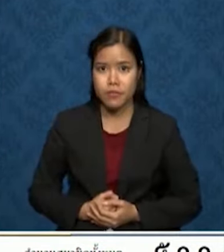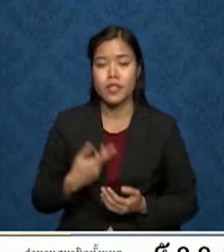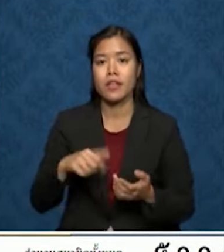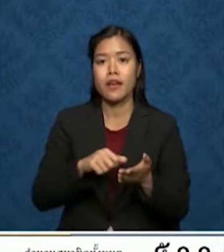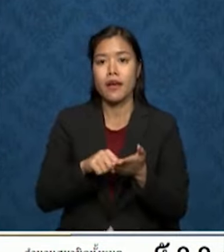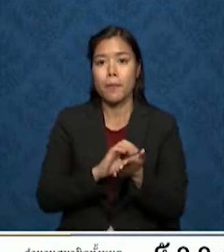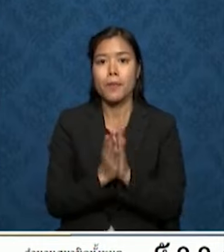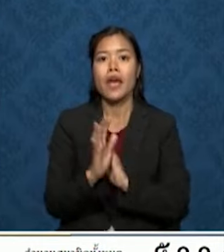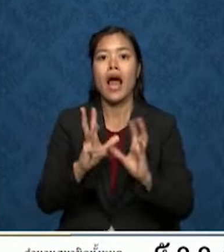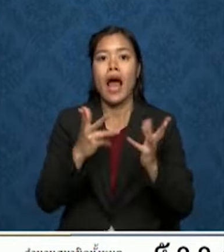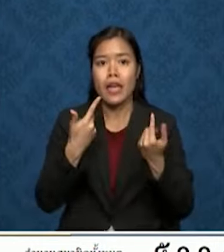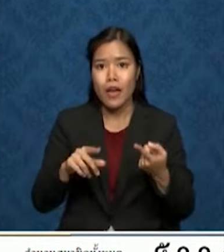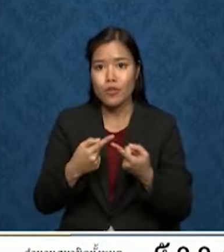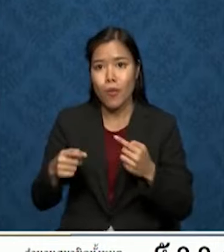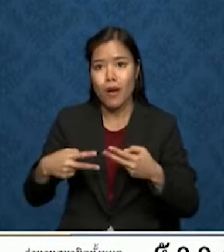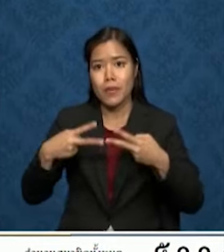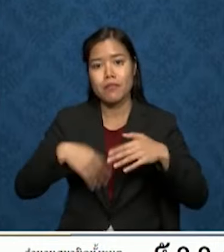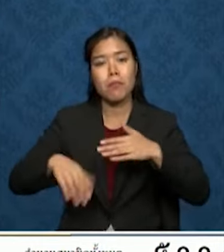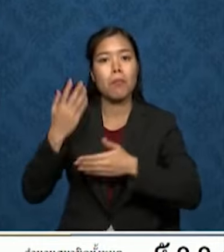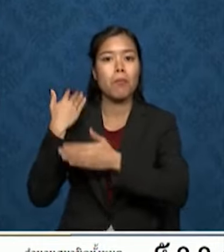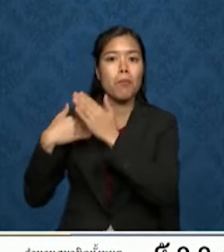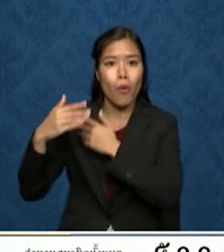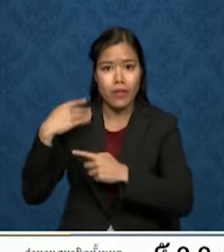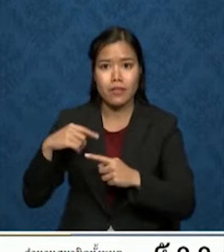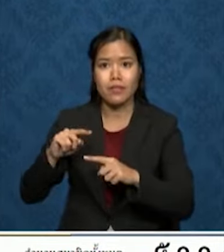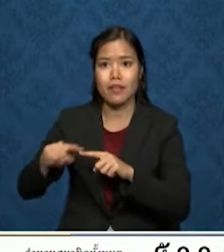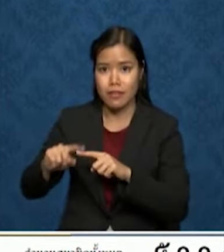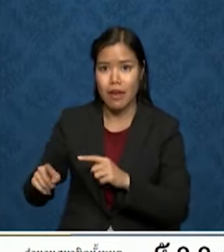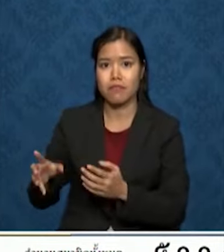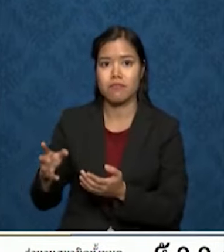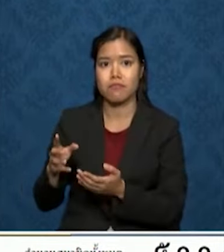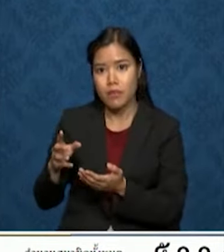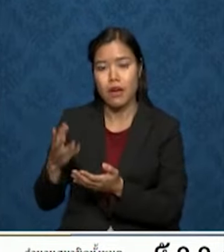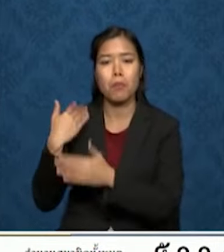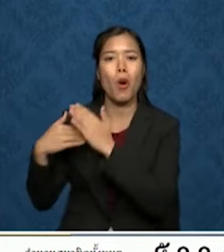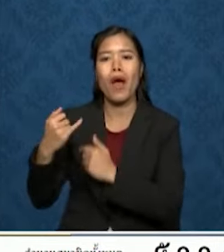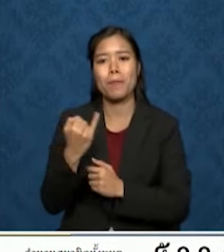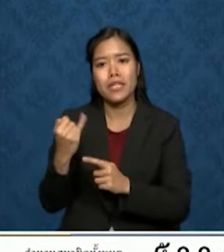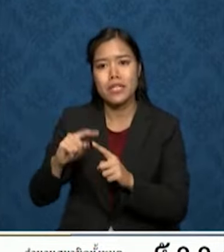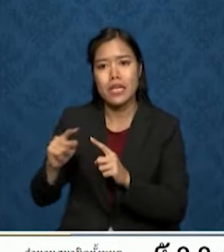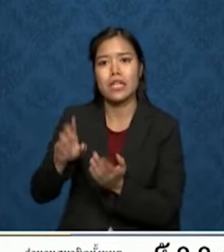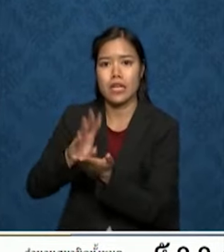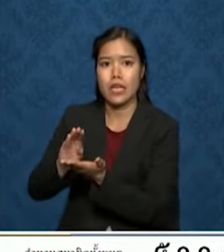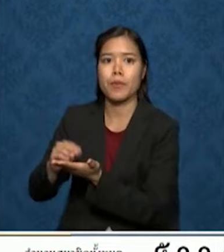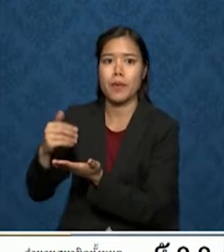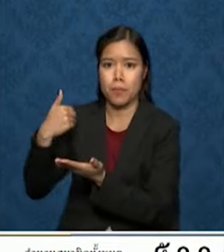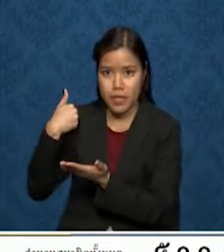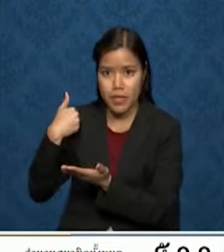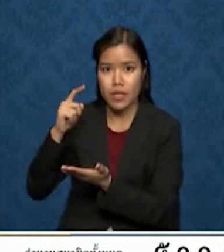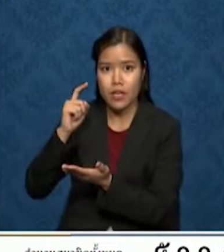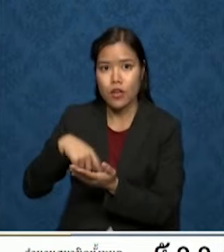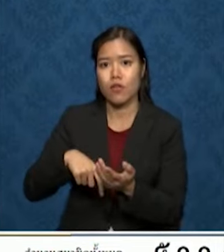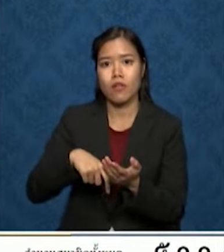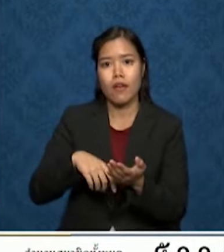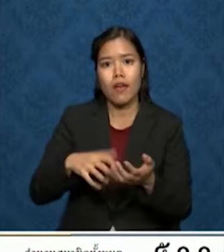กรรม deb กน seatedหมาย spielen เขาบอกว่าต้องให้โอกาสเขาเข้าสู่การมาบัดรักษาเพื่อแยก...คนทไม่มเจตณ